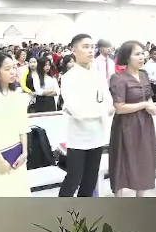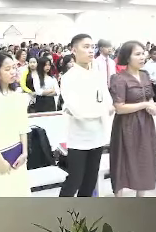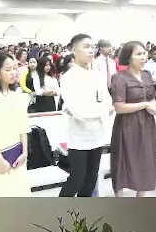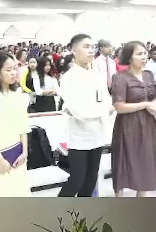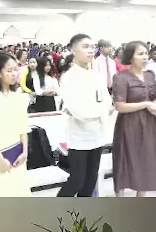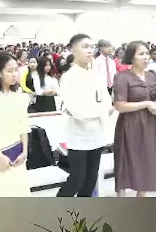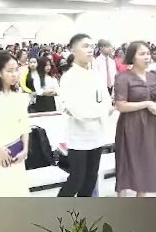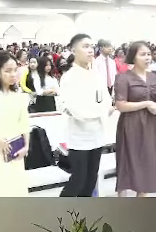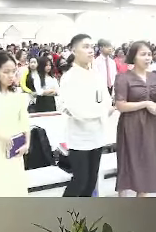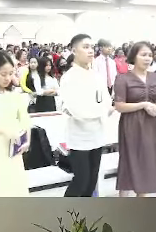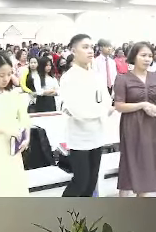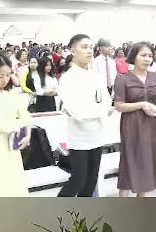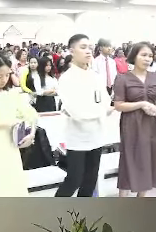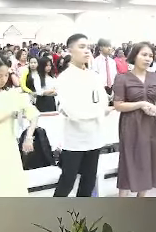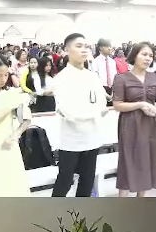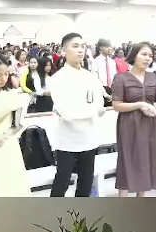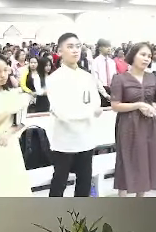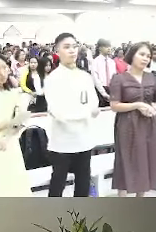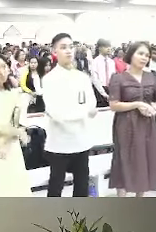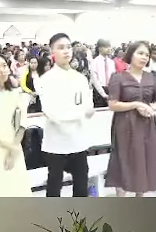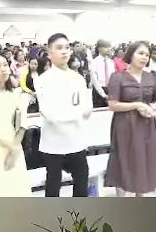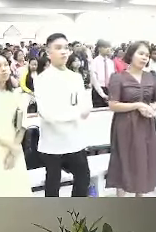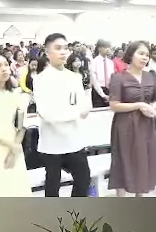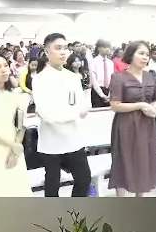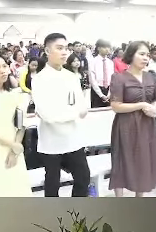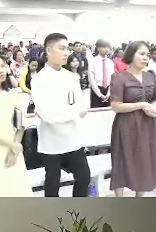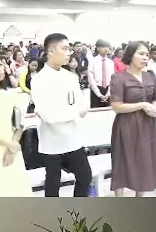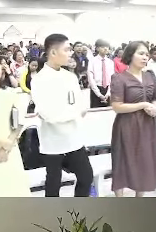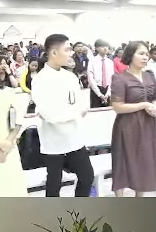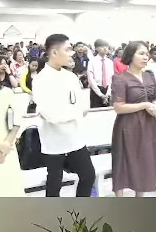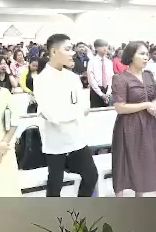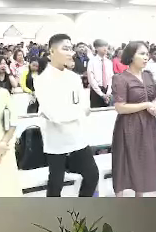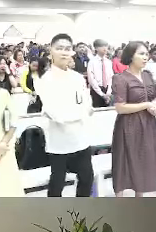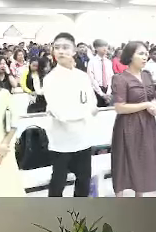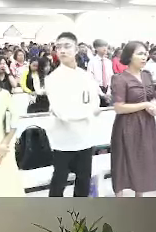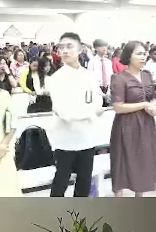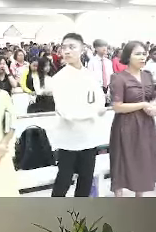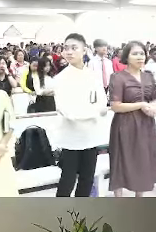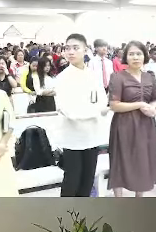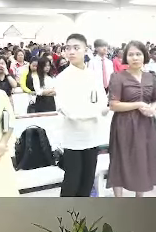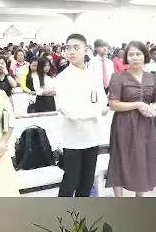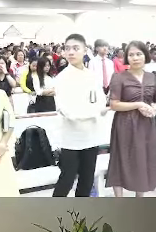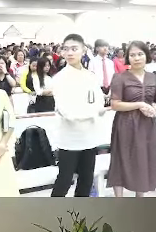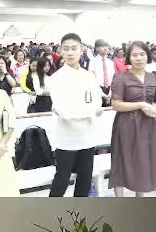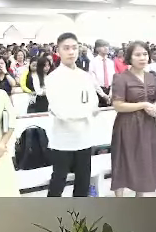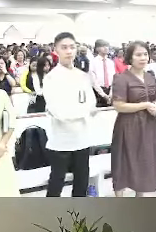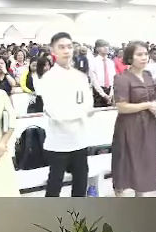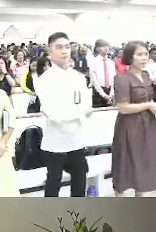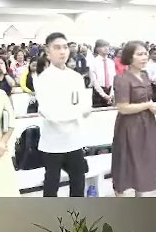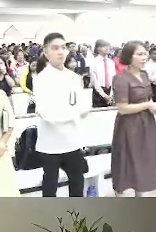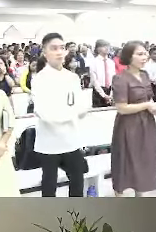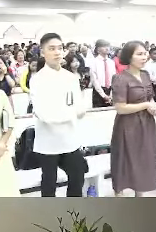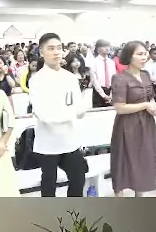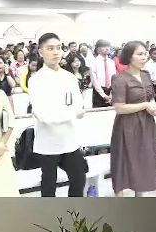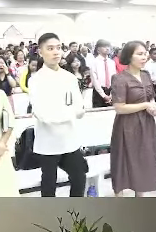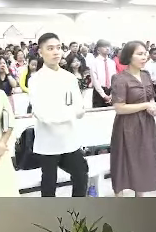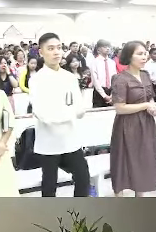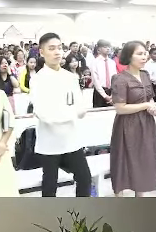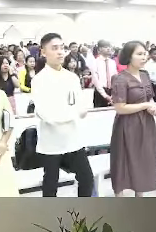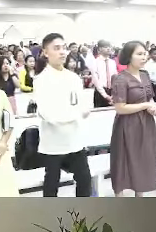galing siya ng Hong Kong yata o Japan Okay Japan ba yun thia n dito ba Yeah Japan All right